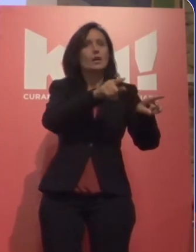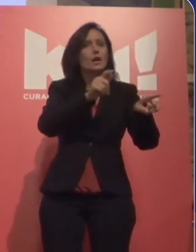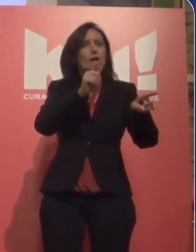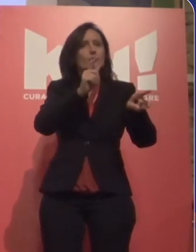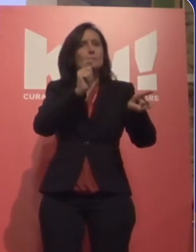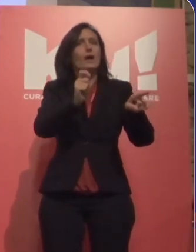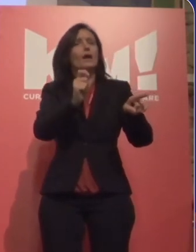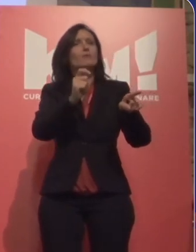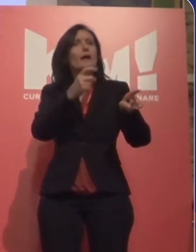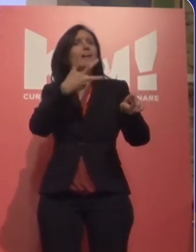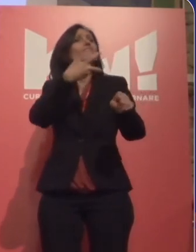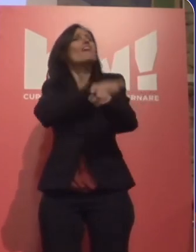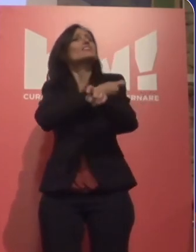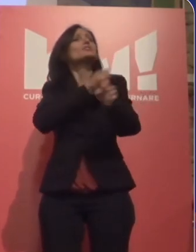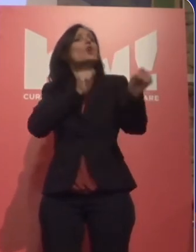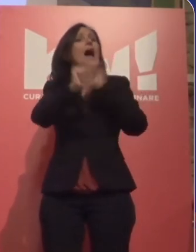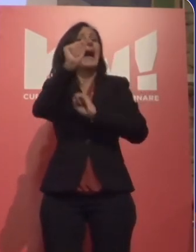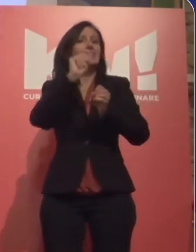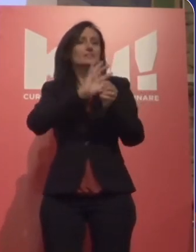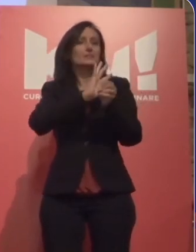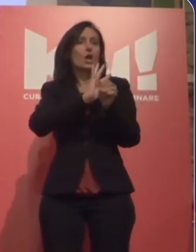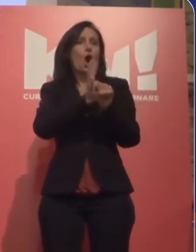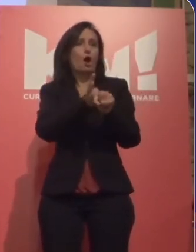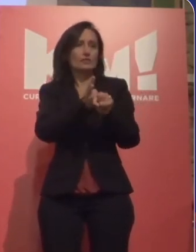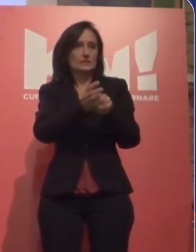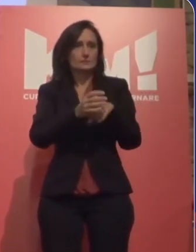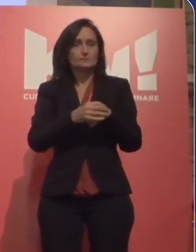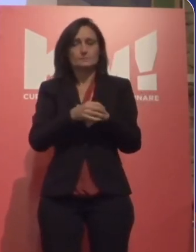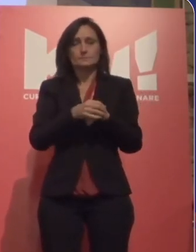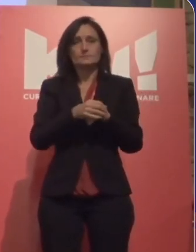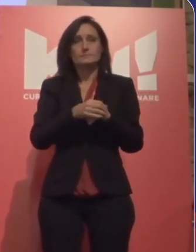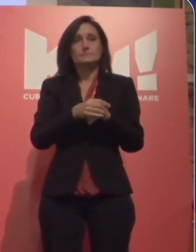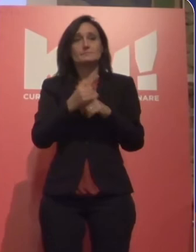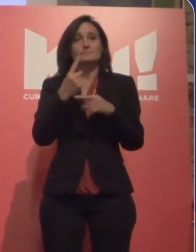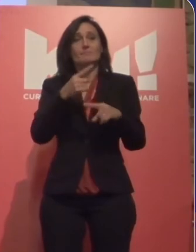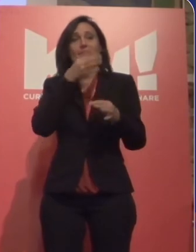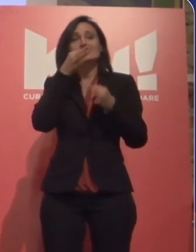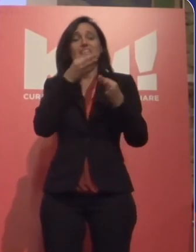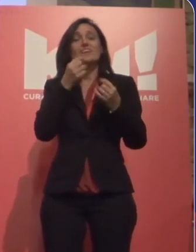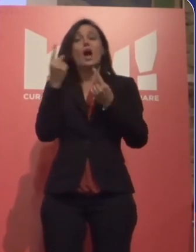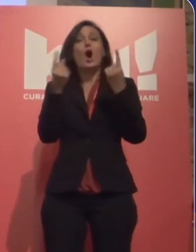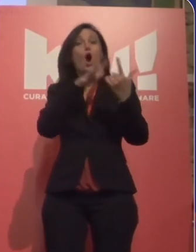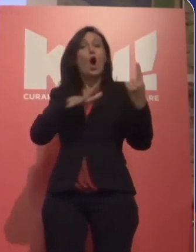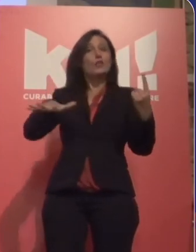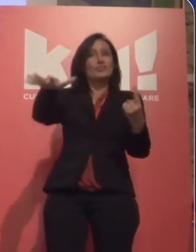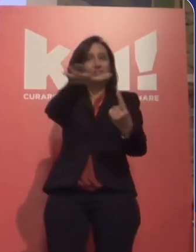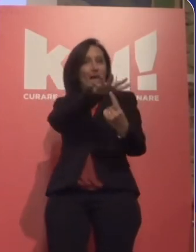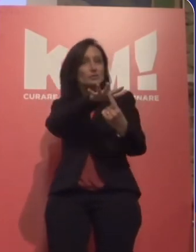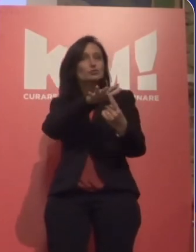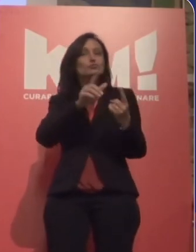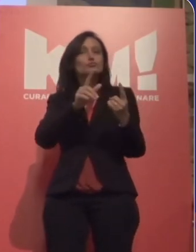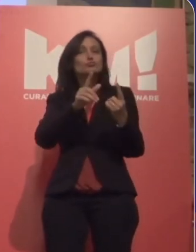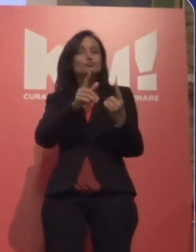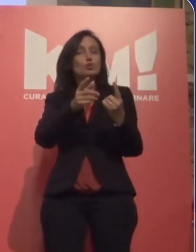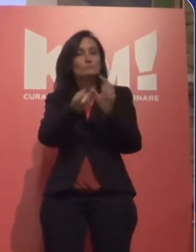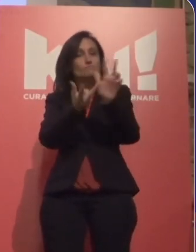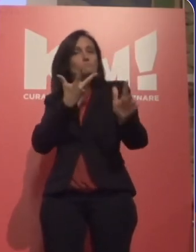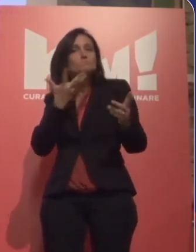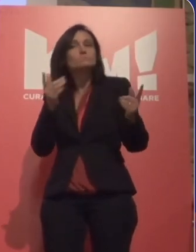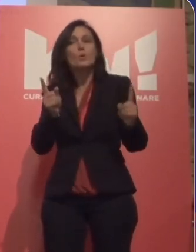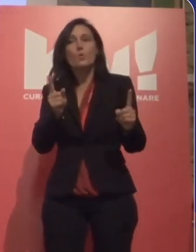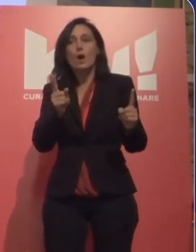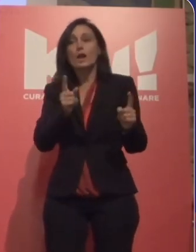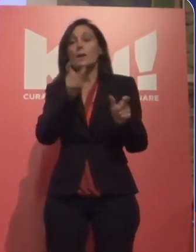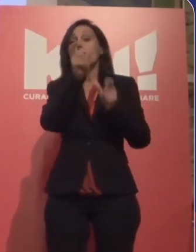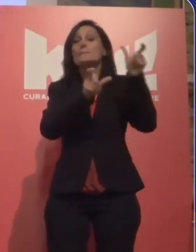di fronte ad un contesto nel quale l'aumento della ricchezza dei miliardari potrebbe permettere il